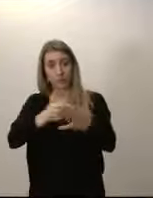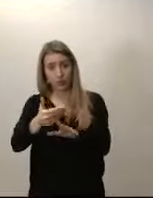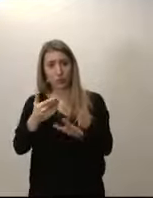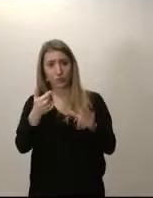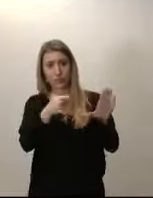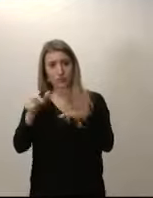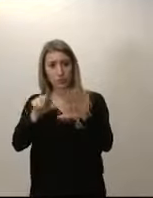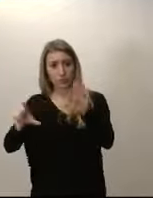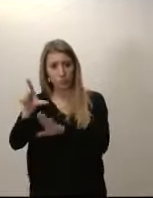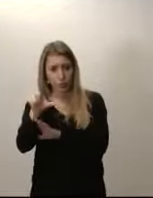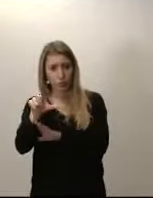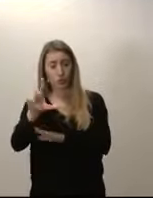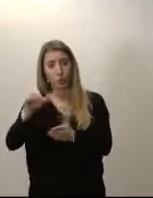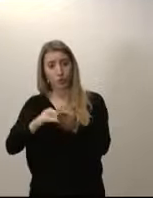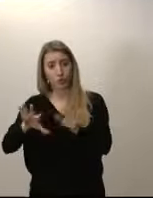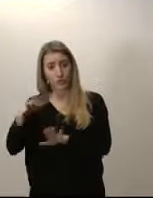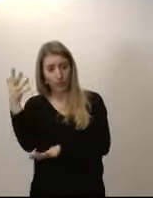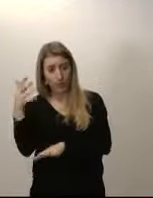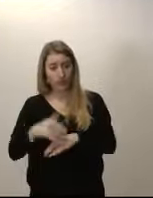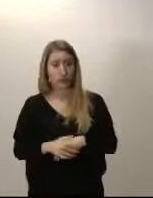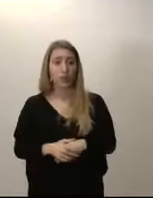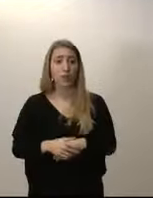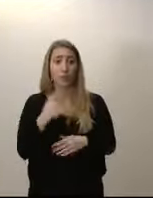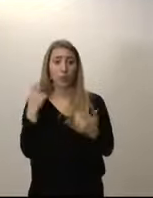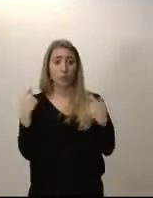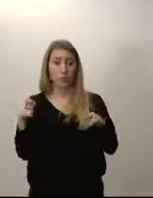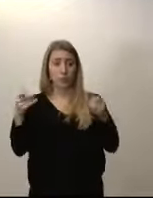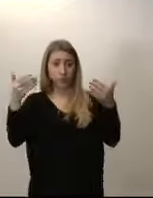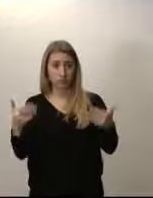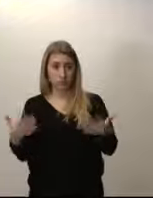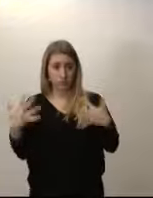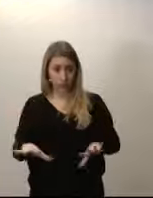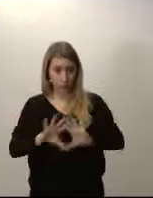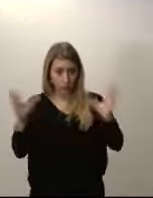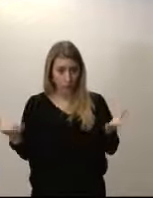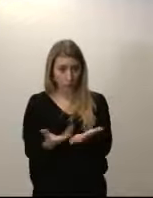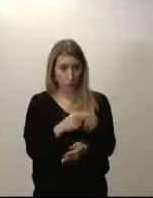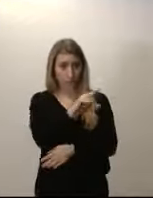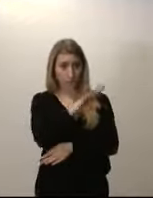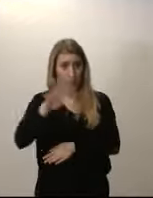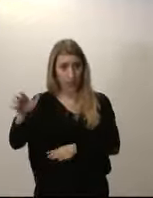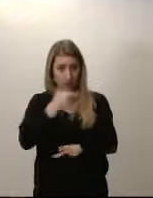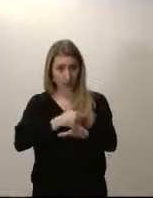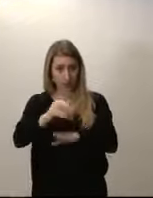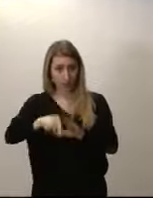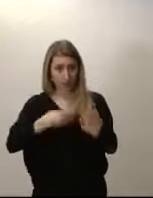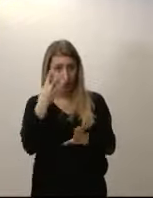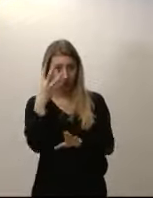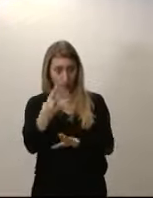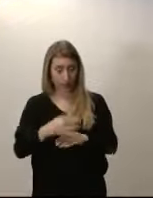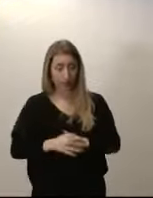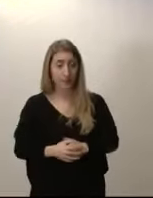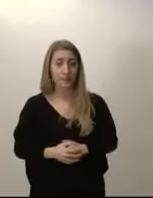et c'est tout pour ces dépenses, donc un total de 24,4 millions,